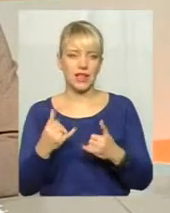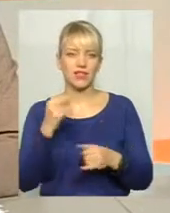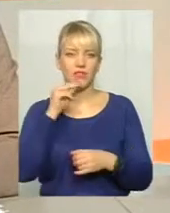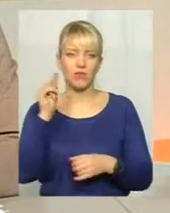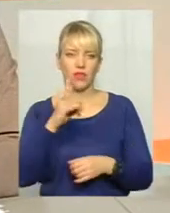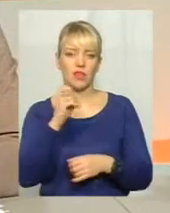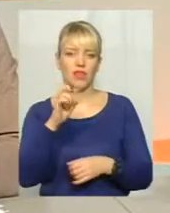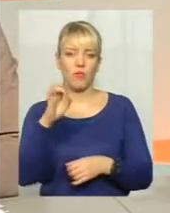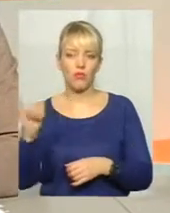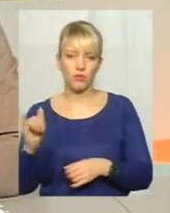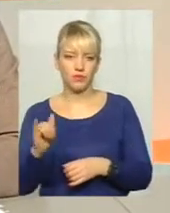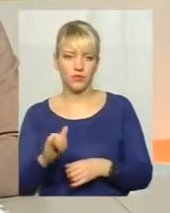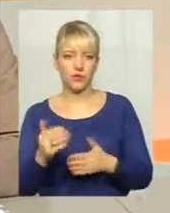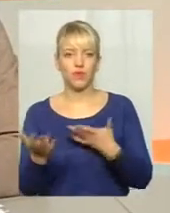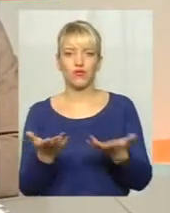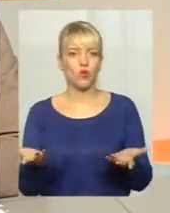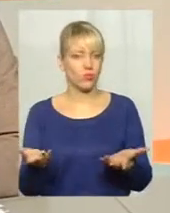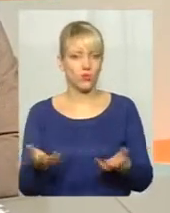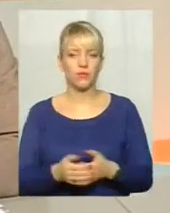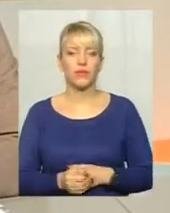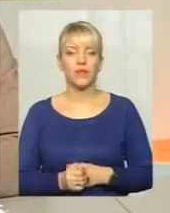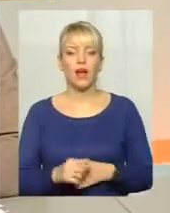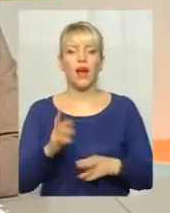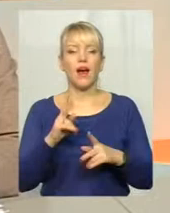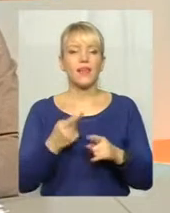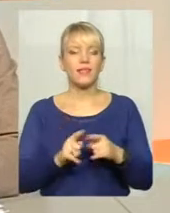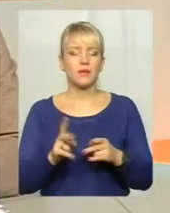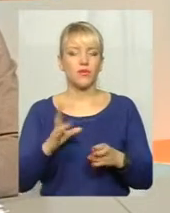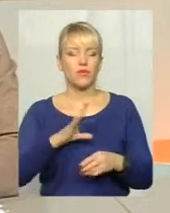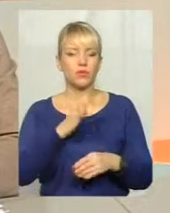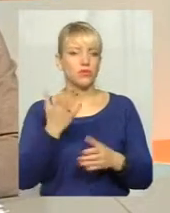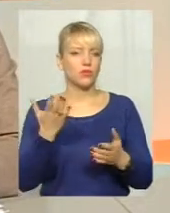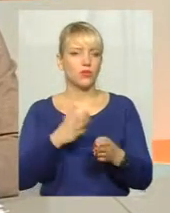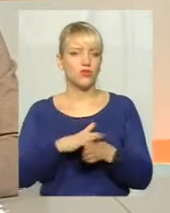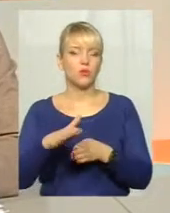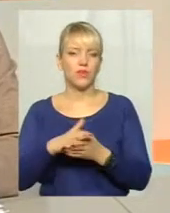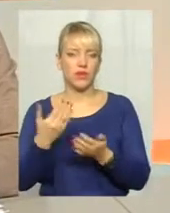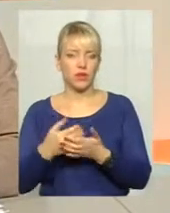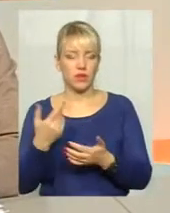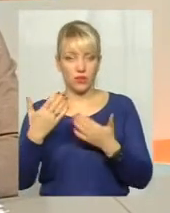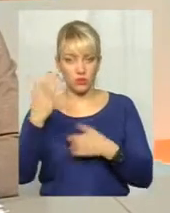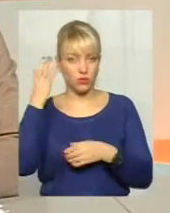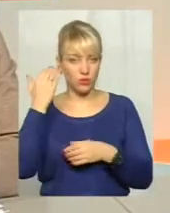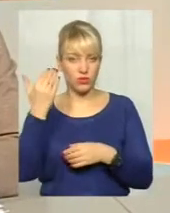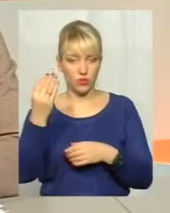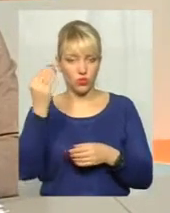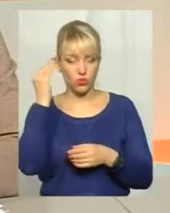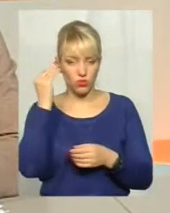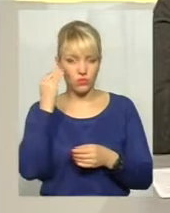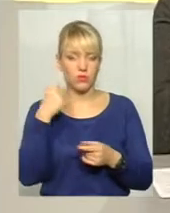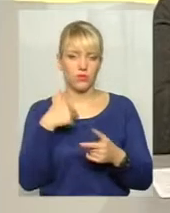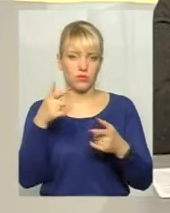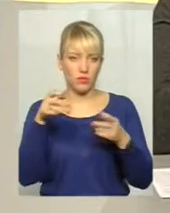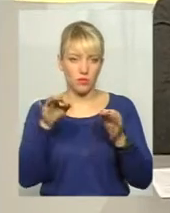НАБУ хоч в чомусь. А як мало відбуватися? Я так розумію, якщо от послухати от твою думку, наслушна, але ну, я так